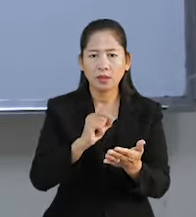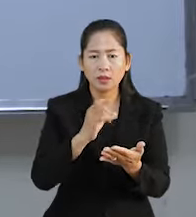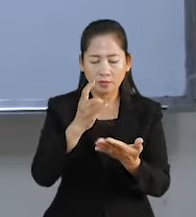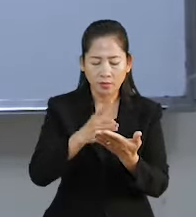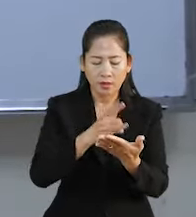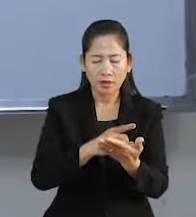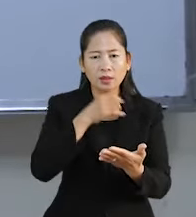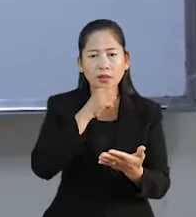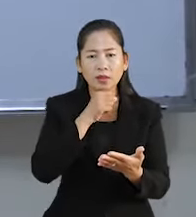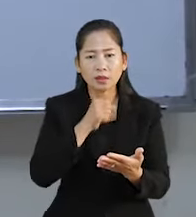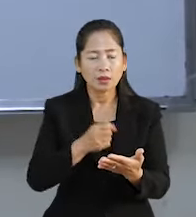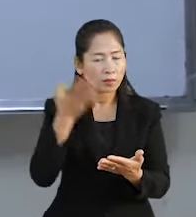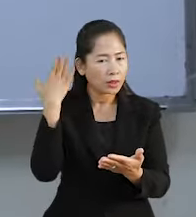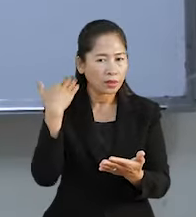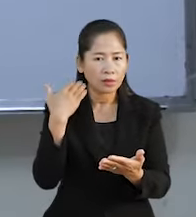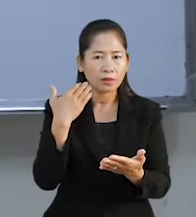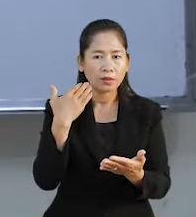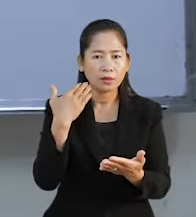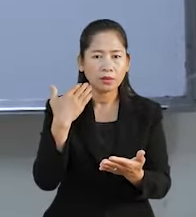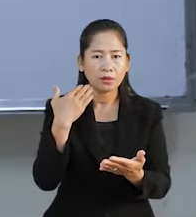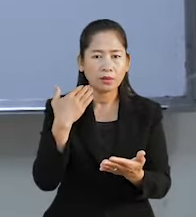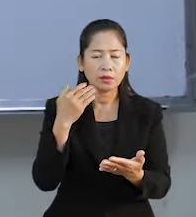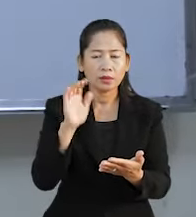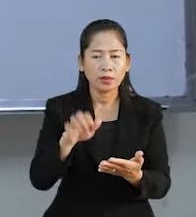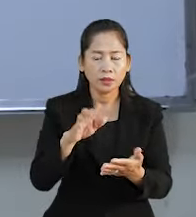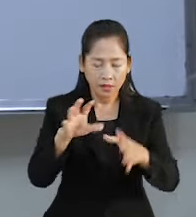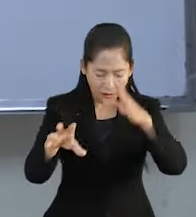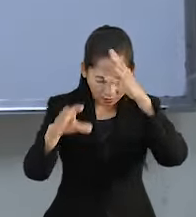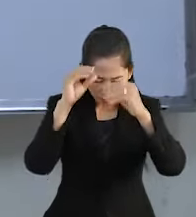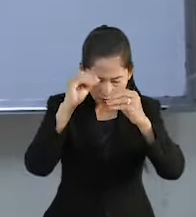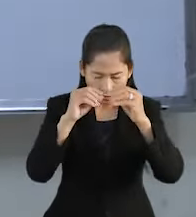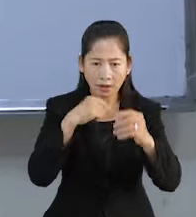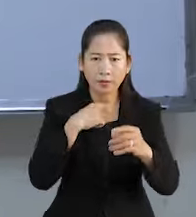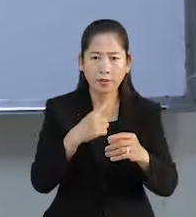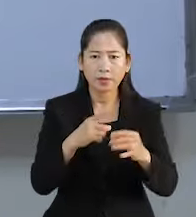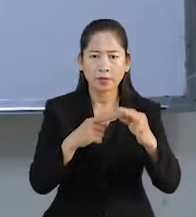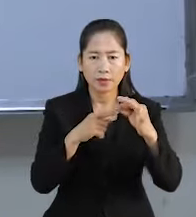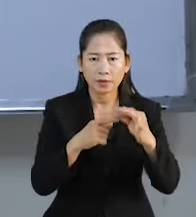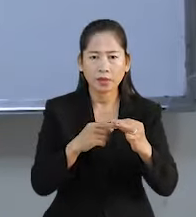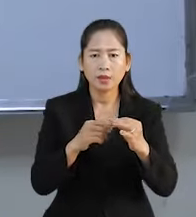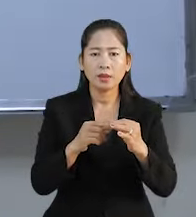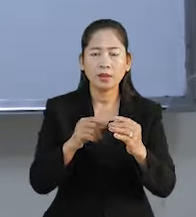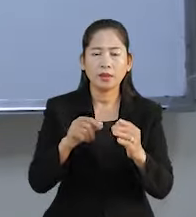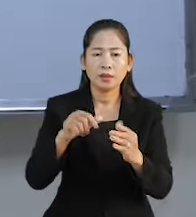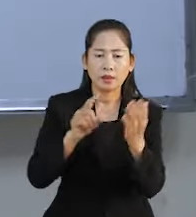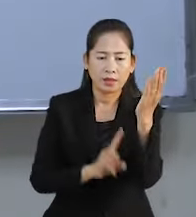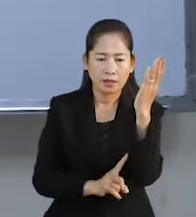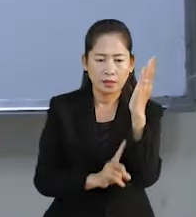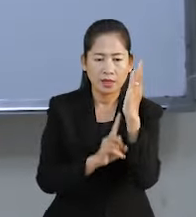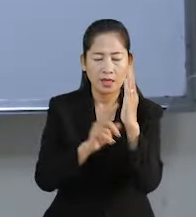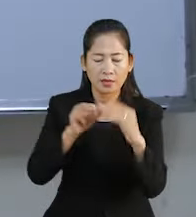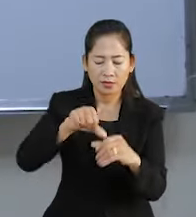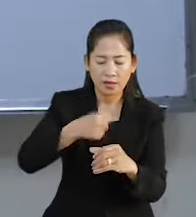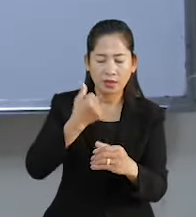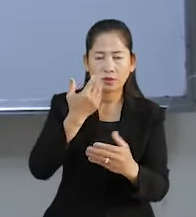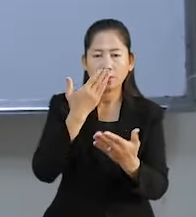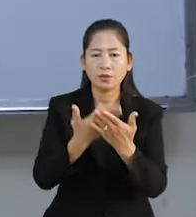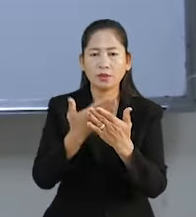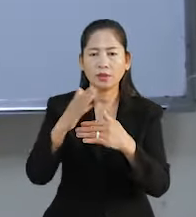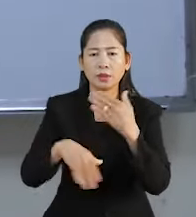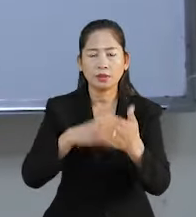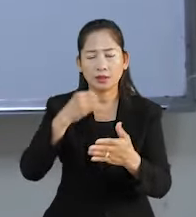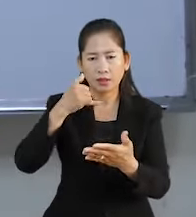ស់របស់យើងរៀនអំពីអីកូនសំណេរមករៀនចាស់ចាគឺរៀនអំពីការរៀបរាប់ពីផលប្រយោជន៍នៃដើមត្នោតណាកូនណាចាអរគុណទាំងអស់គ្នាអញ្